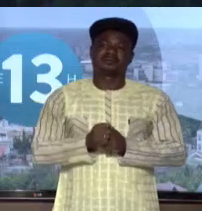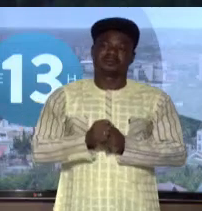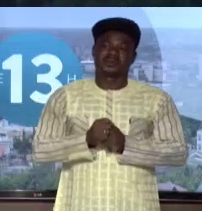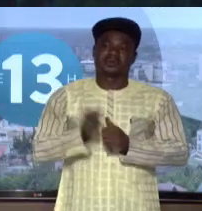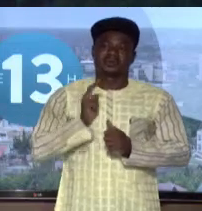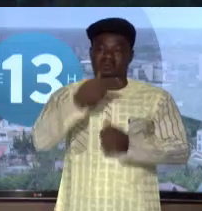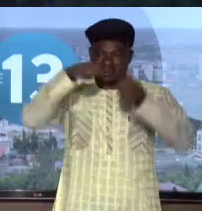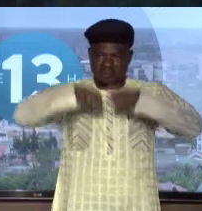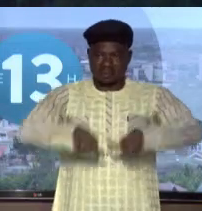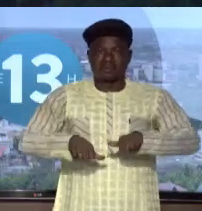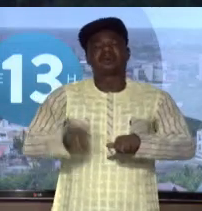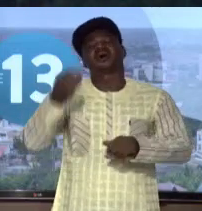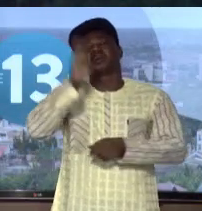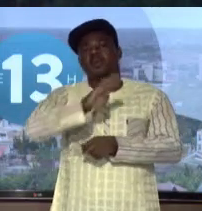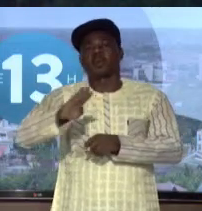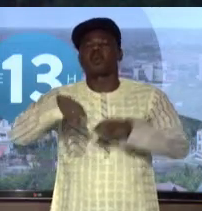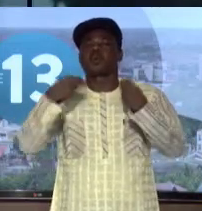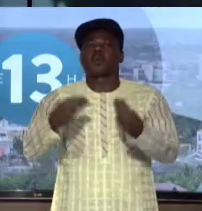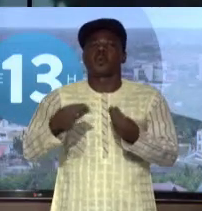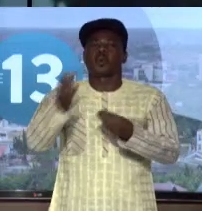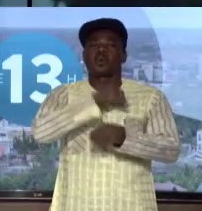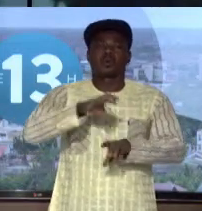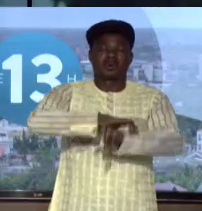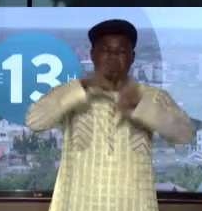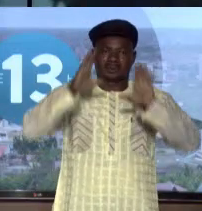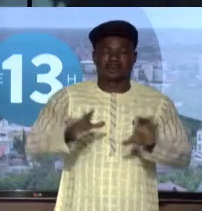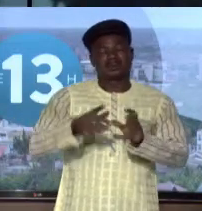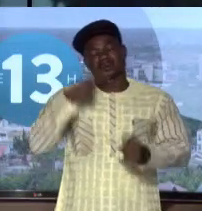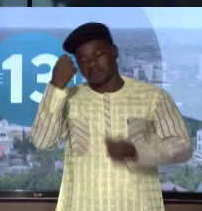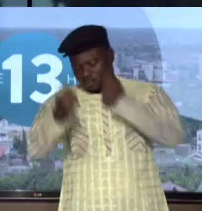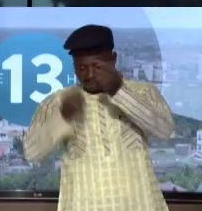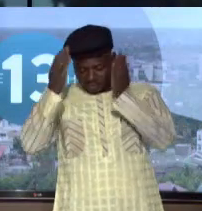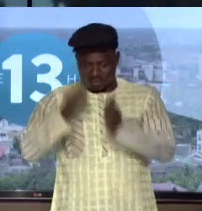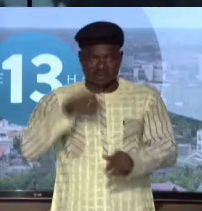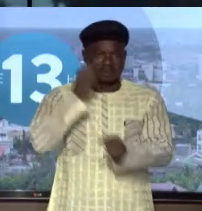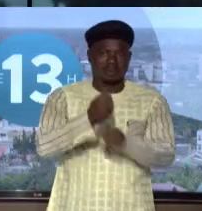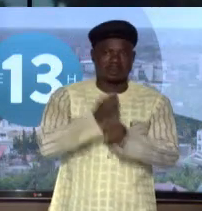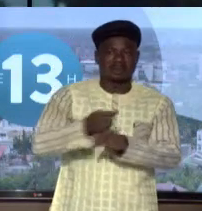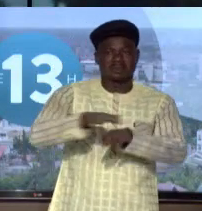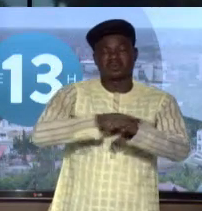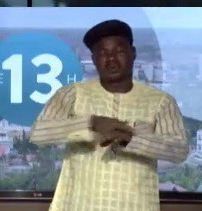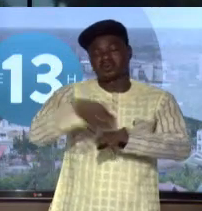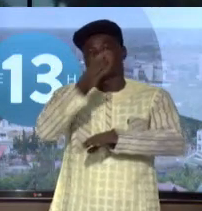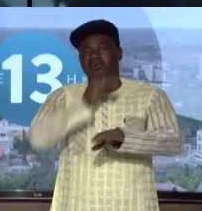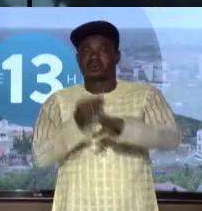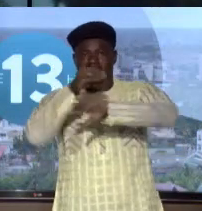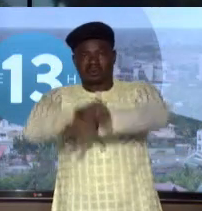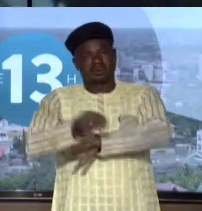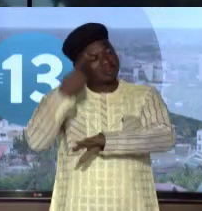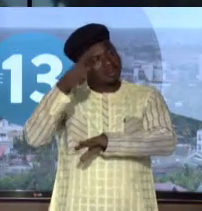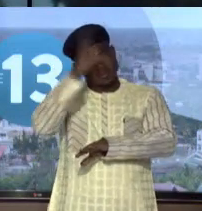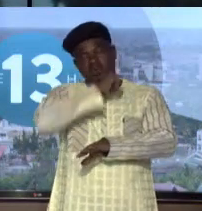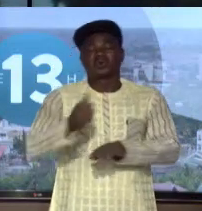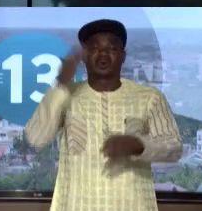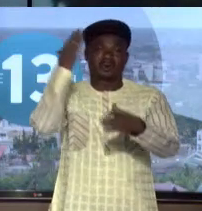Nous restons à Sia, où les entrepreneurs touristiques sont outillés sur leurs obligations en matière de lutte contre le blanchiment de